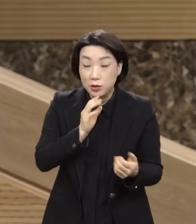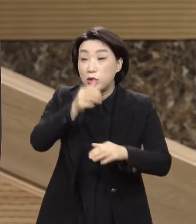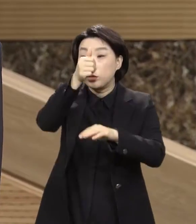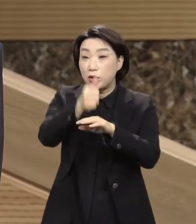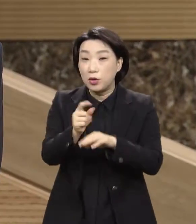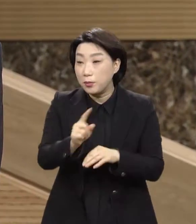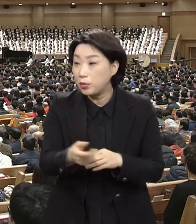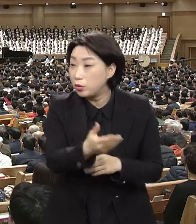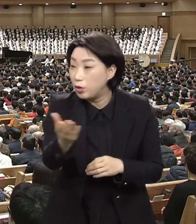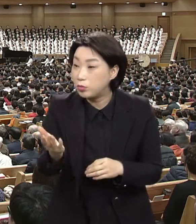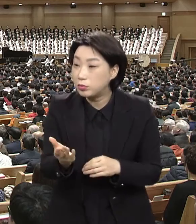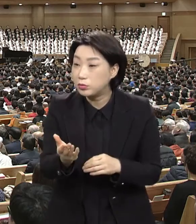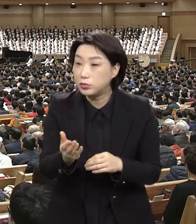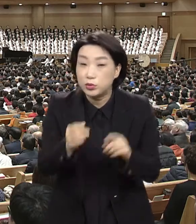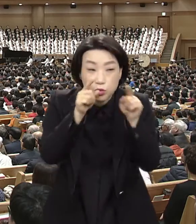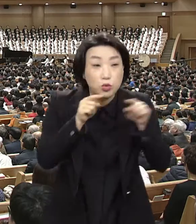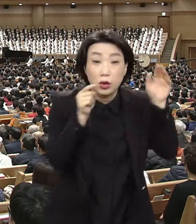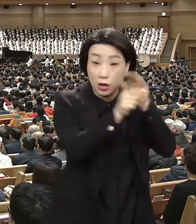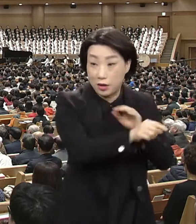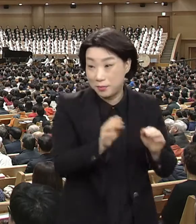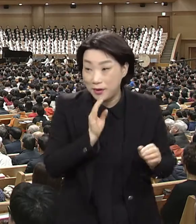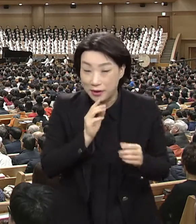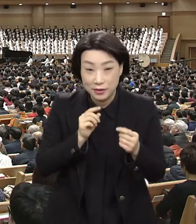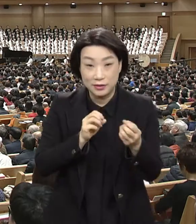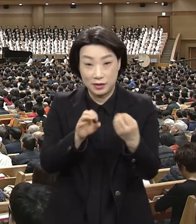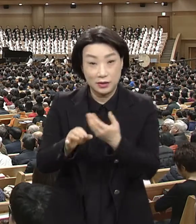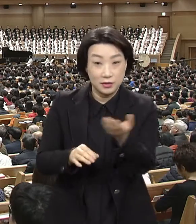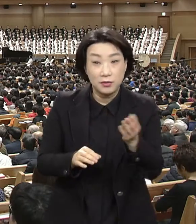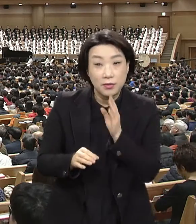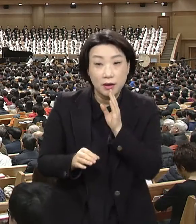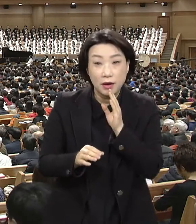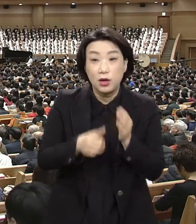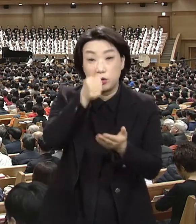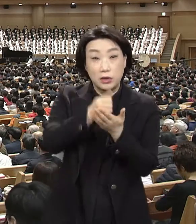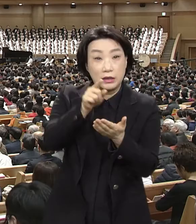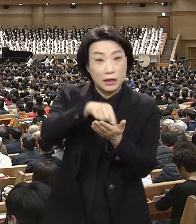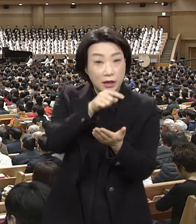결과는 뭐요? 더 크게 죄값이 뭐요?